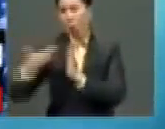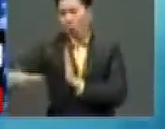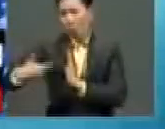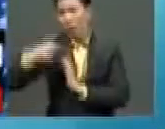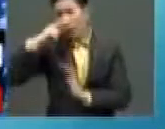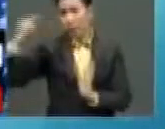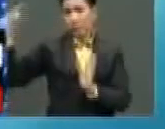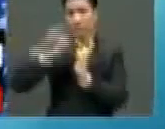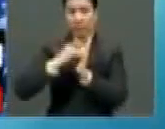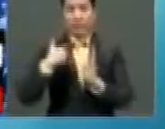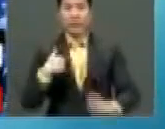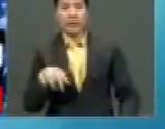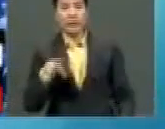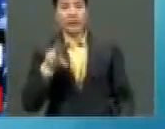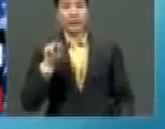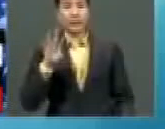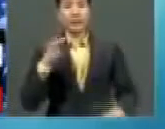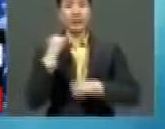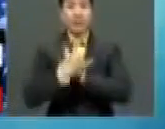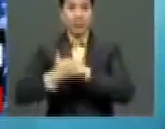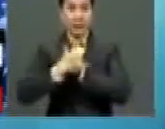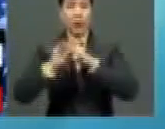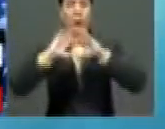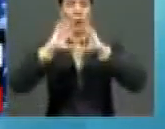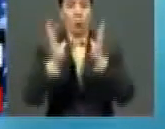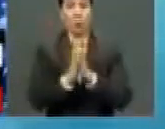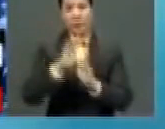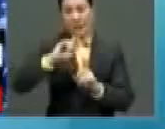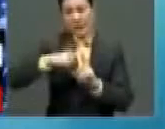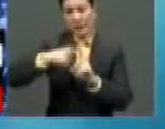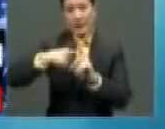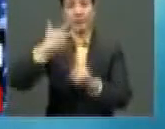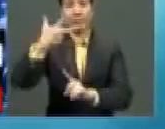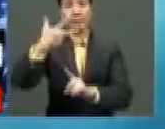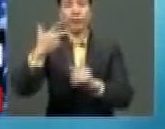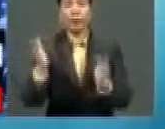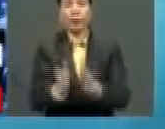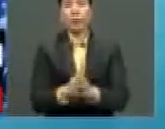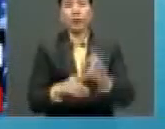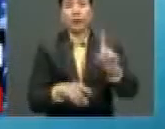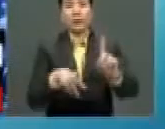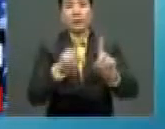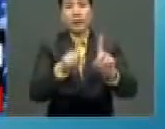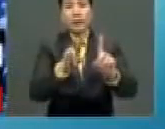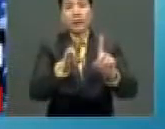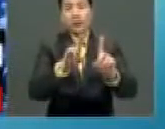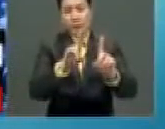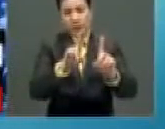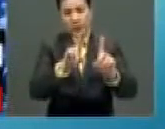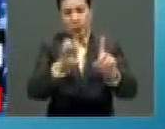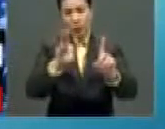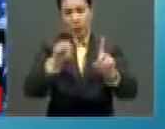อ่าทางด้านการแพทย์พวกนี้จะได้ให้ทำไว้ก่อนนะครับเขาจะมีลักษณะของการต้องลงทะเบียนนะครับนี่ผมบอกให้เห็นภาพของการคุมสถานการณ์นะครับต้องมีลักษณะทั่วไปต้องได้ต้องเรื่องของการจัดให้มีพื้นที่เพิ่มเติมแรงหลายระบบข้อมูลอันนี้ทางภาคของกระทรวงสาสุขดูแลเลยนะครับมีคนที่ขึ้นทะเบียนไว้เท่าไหร่ครับทั้งหมด34ประเทศรวม 3เดือนนี้นะครับผู้ป่วยรวม1169